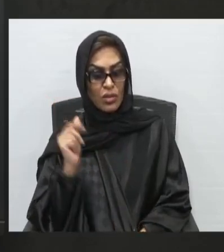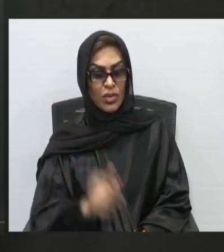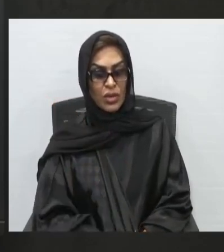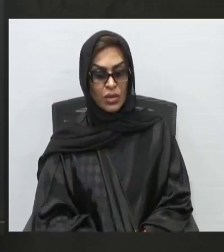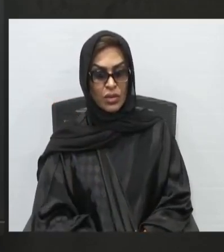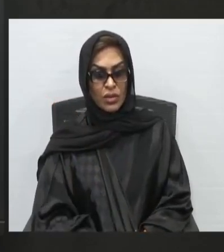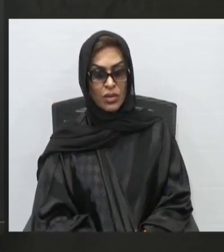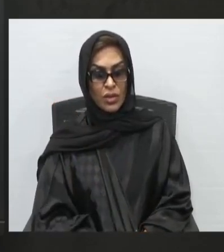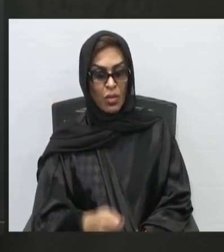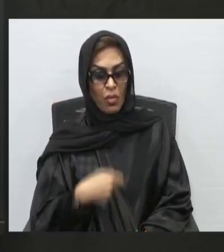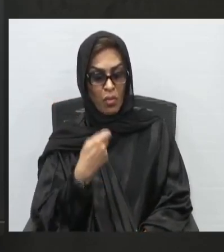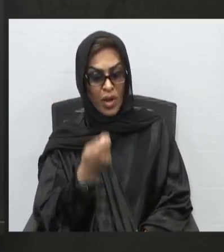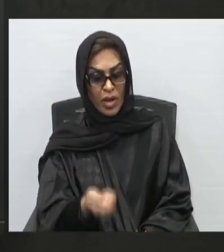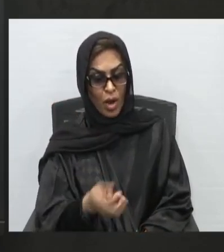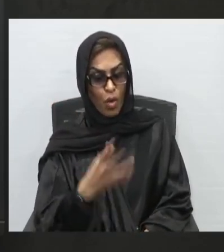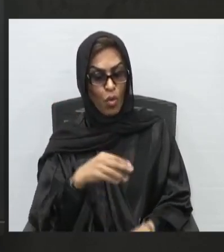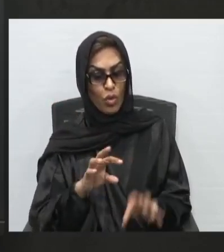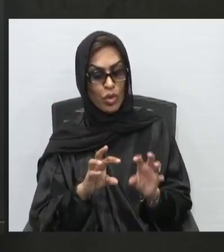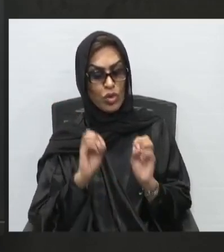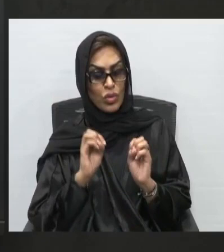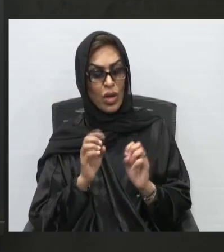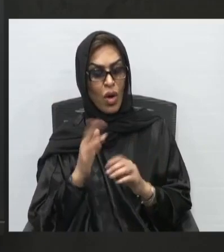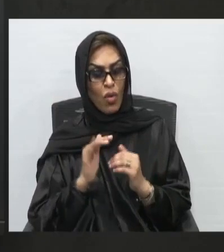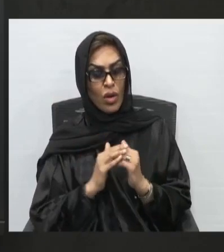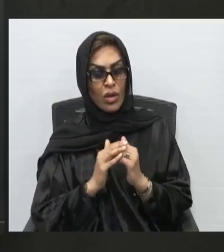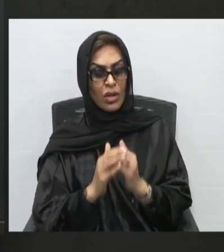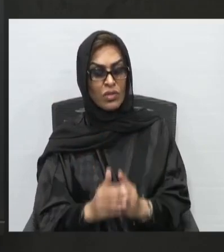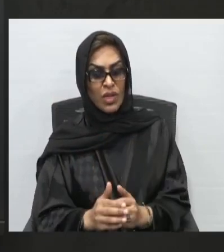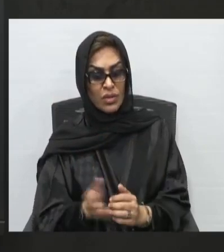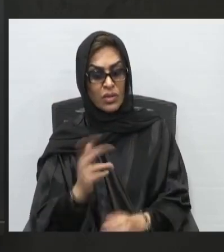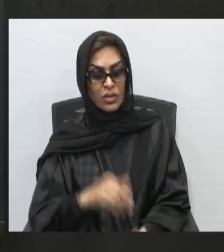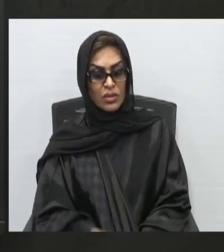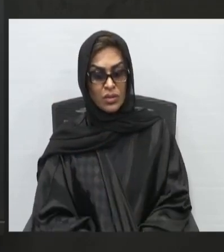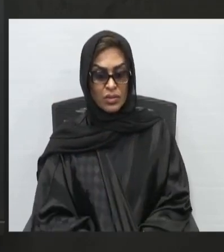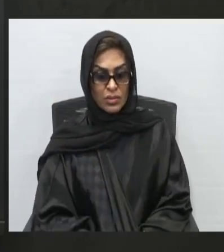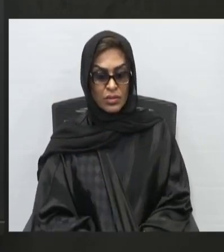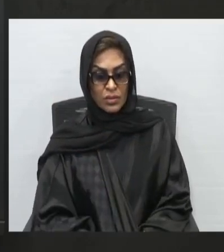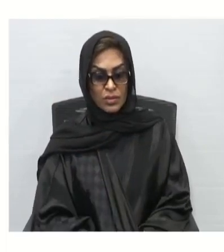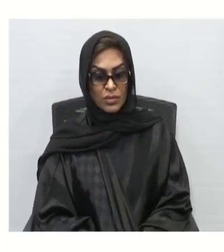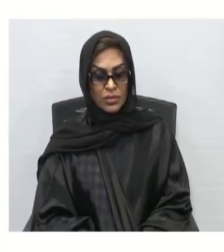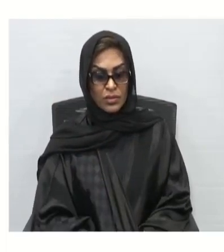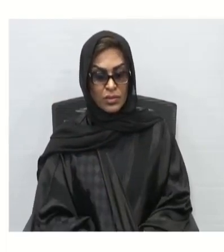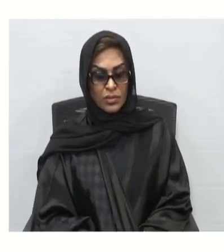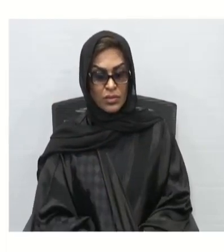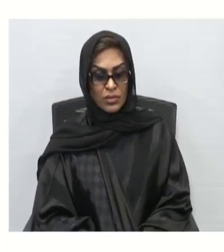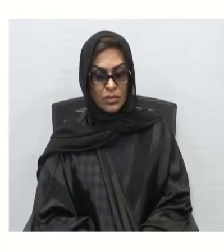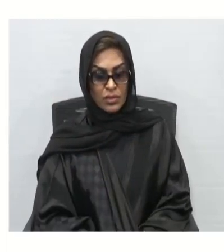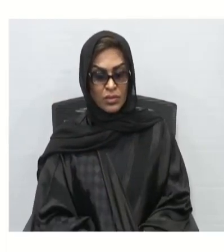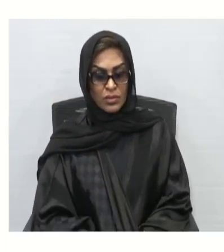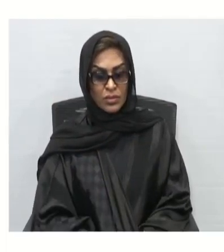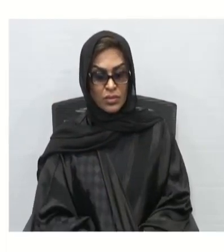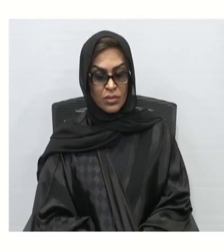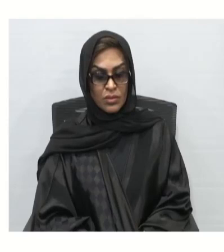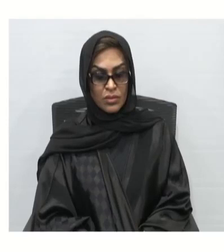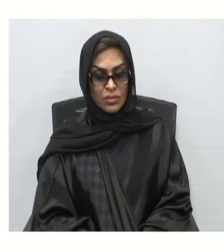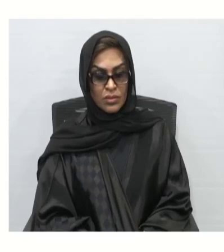سواء كانت بيع شراء تسويق اي خدمه من الخدمات التي تقدمها شراء الرقمي ذكرنا بالايجابيات